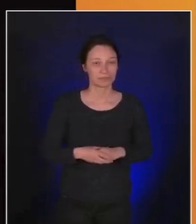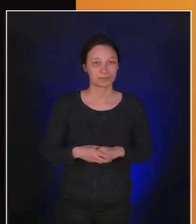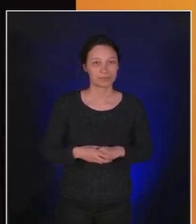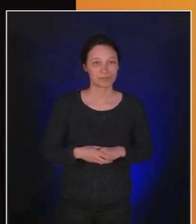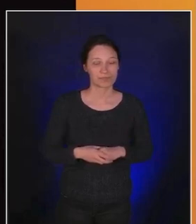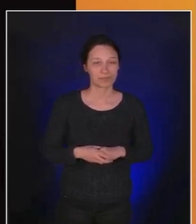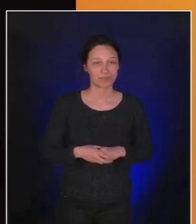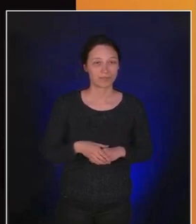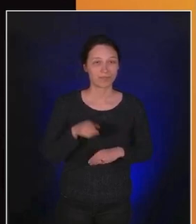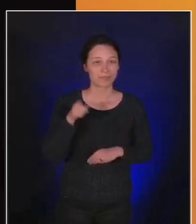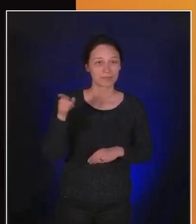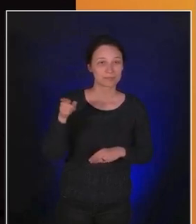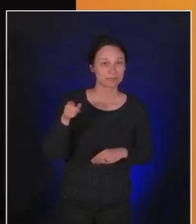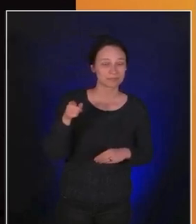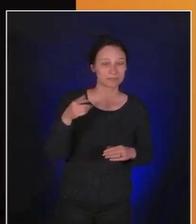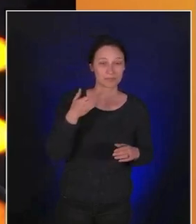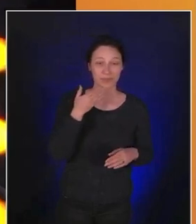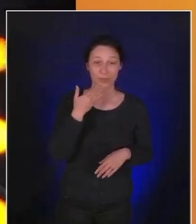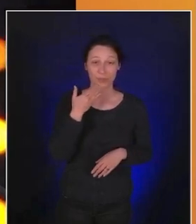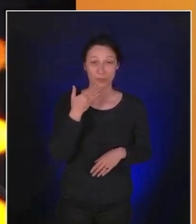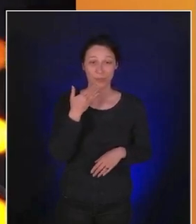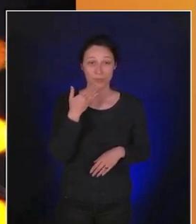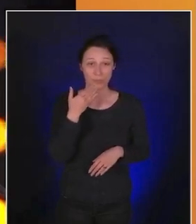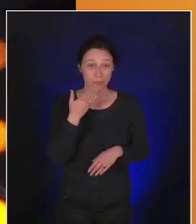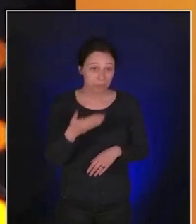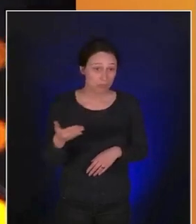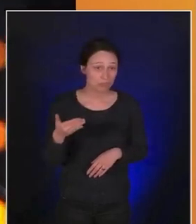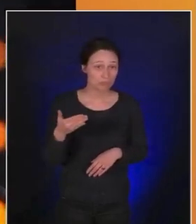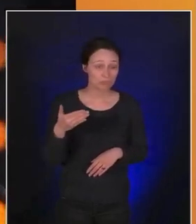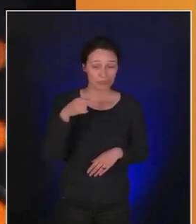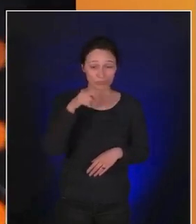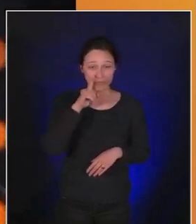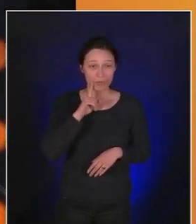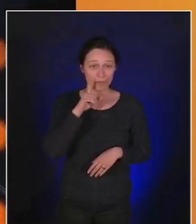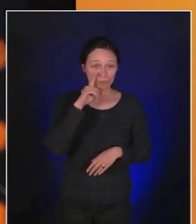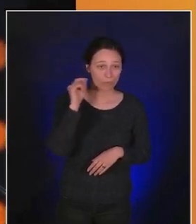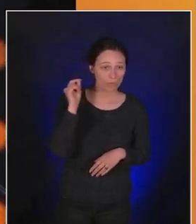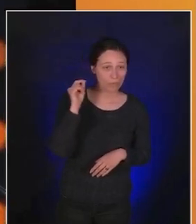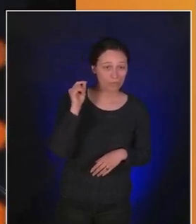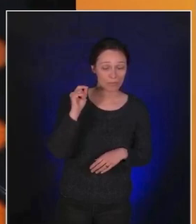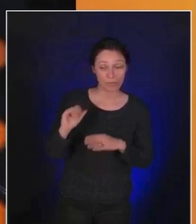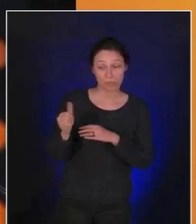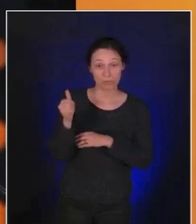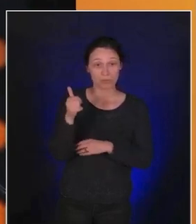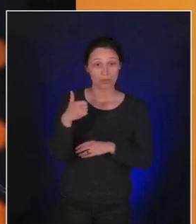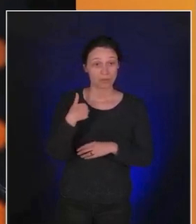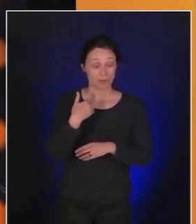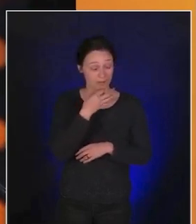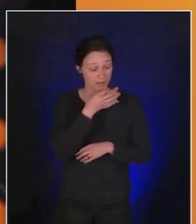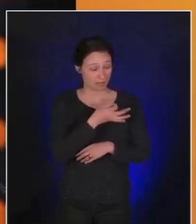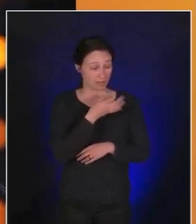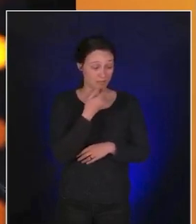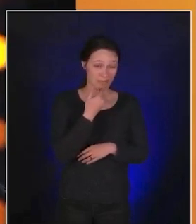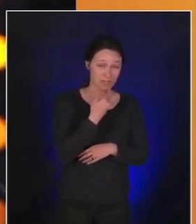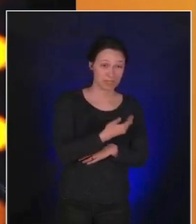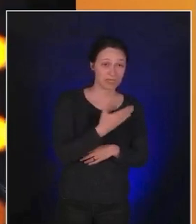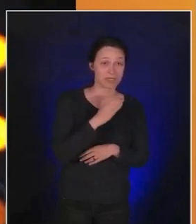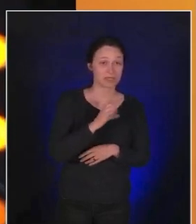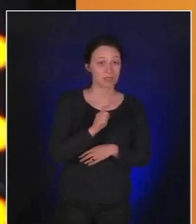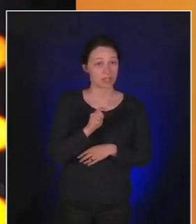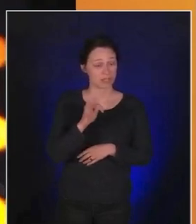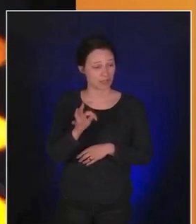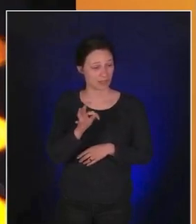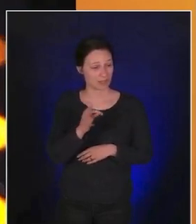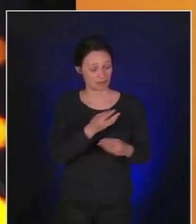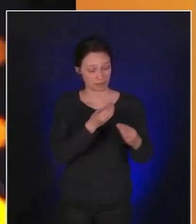bonjour effectivement à toutes et à tous. Repartir. Merci. Tout d'abord, je remercie la CGT pour cette intervention grâce à